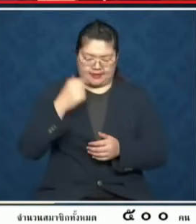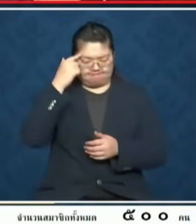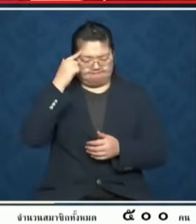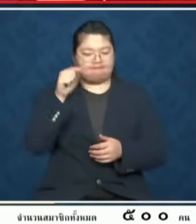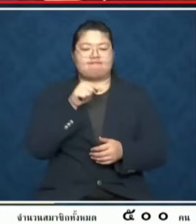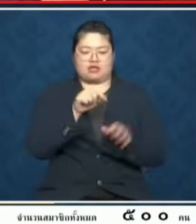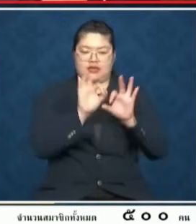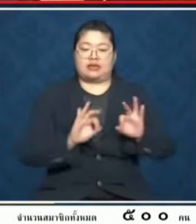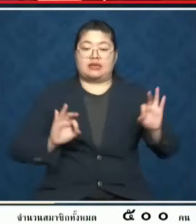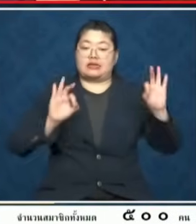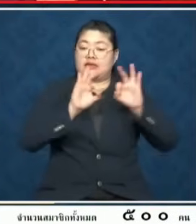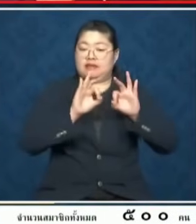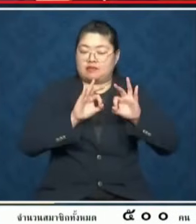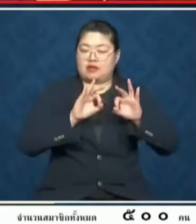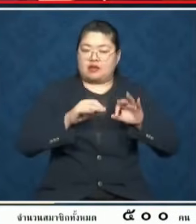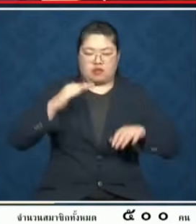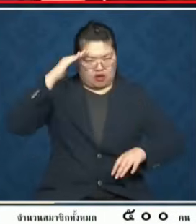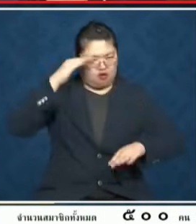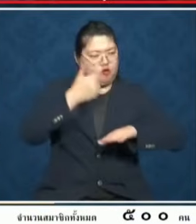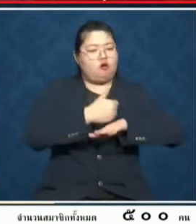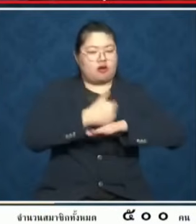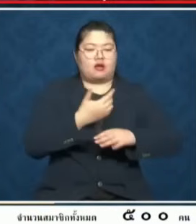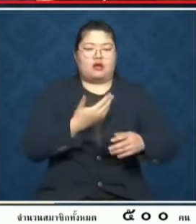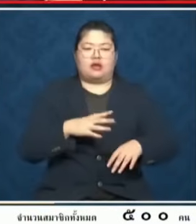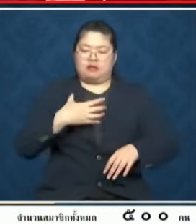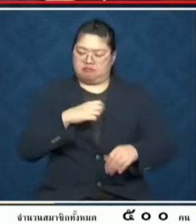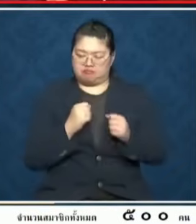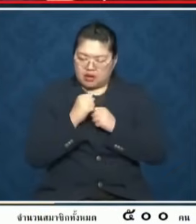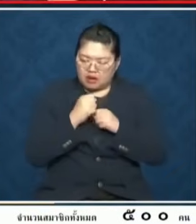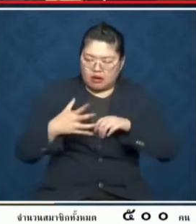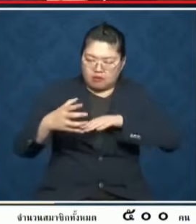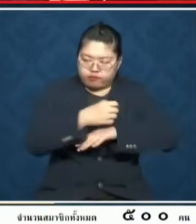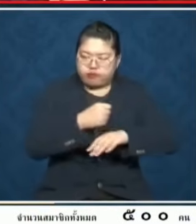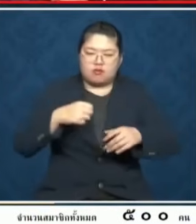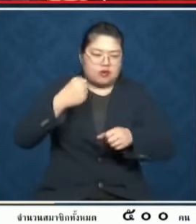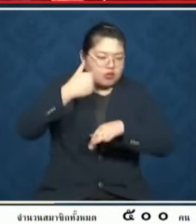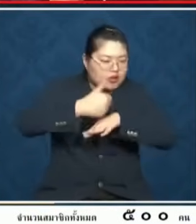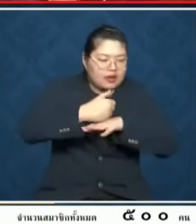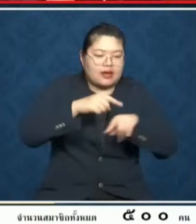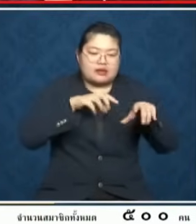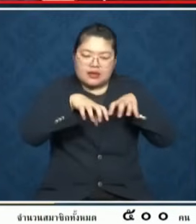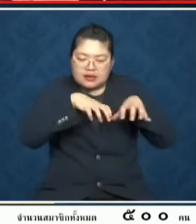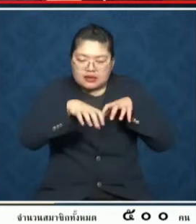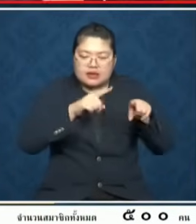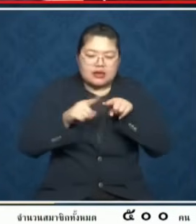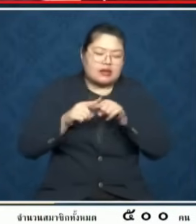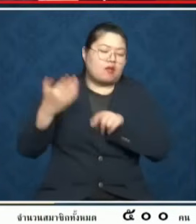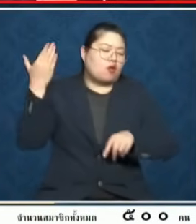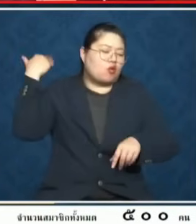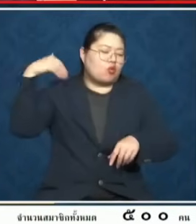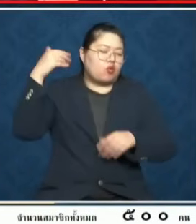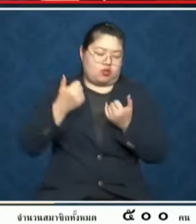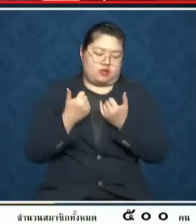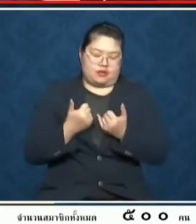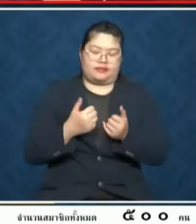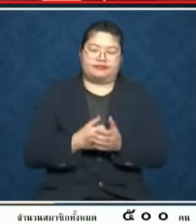ทองคำค่ะที่ผู้มีอำนาจหลายคนในกองทัพพยายามที่จะเข้าไปมีส่วนเกี่ยวข้องเสมอไม่ว่าจะในยุคใด